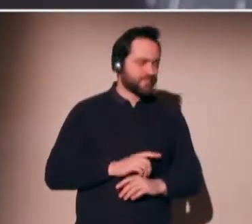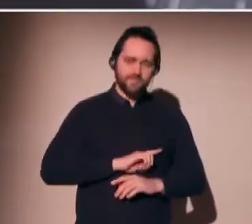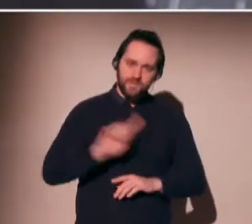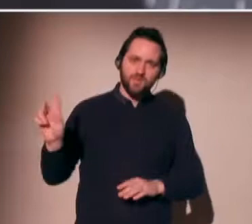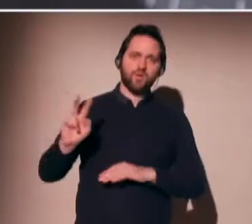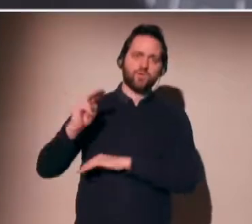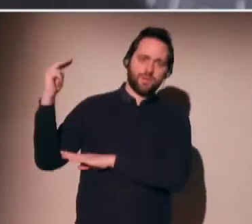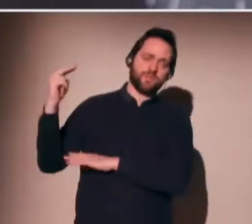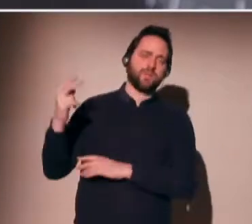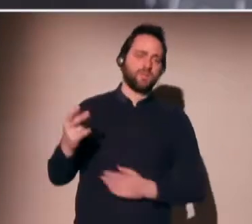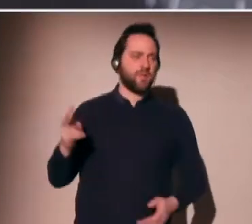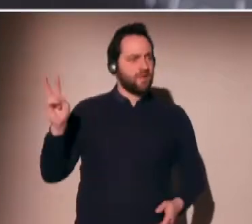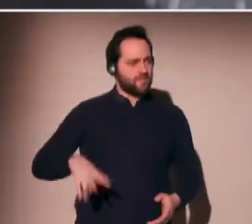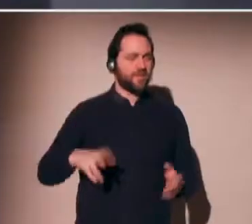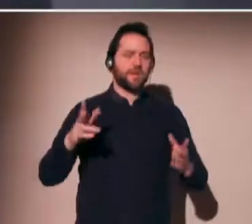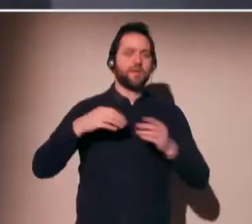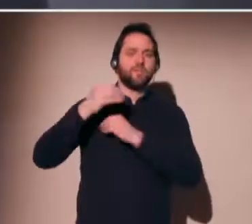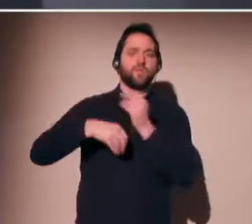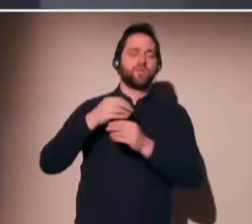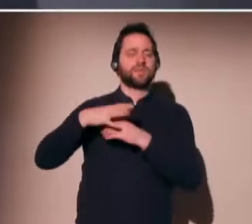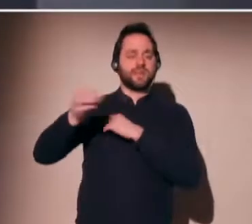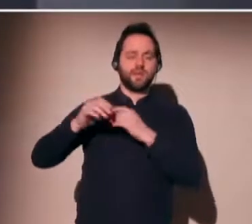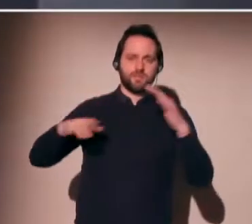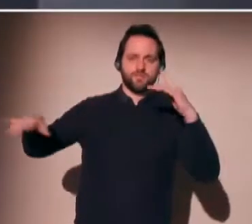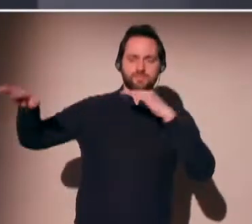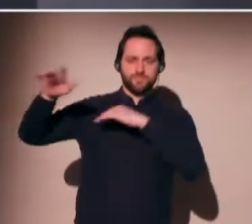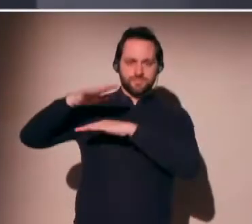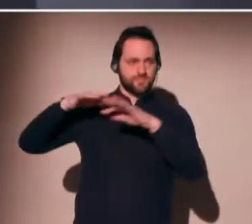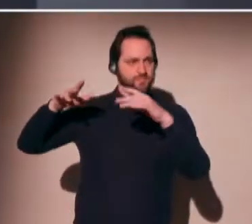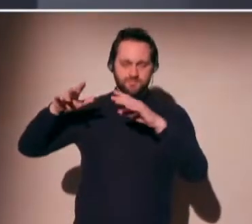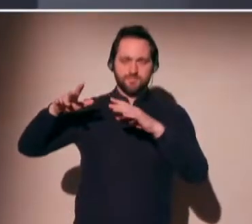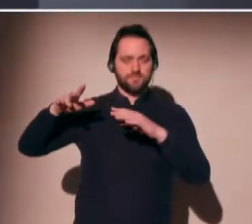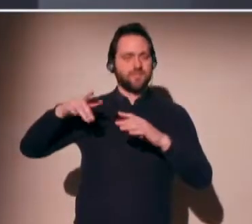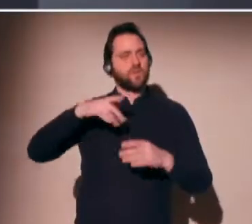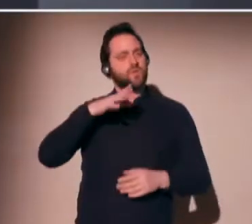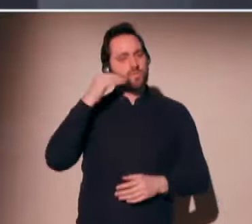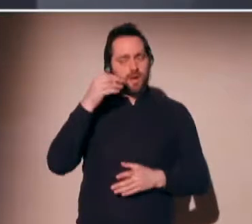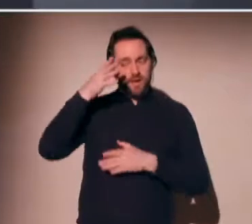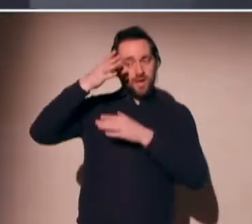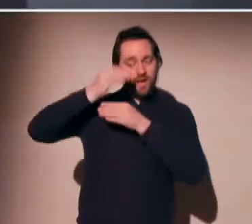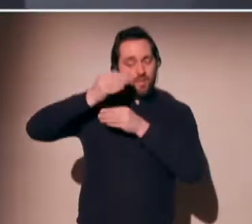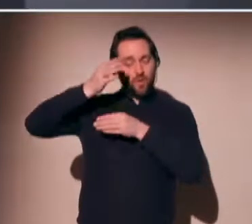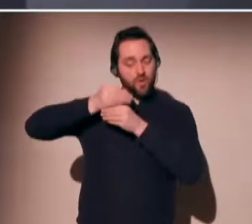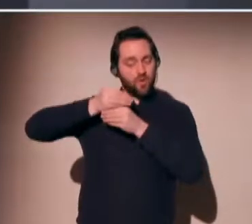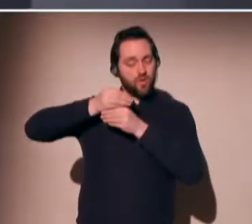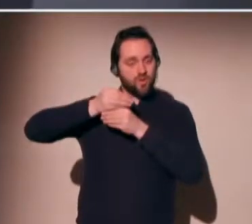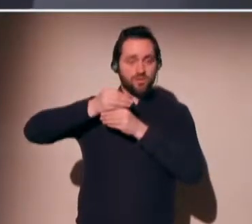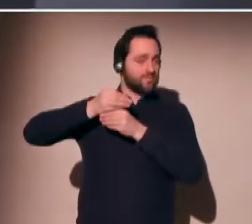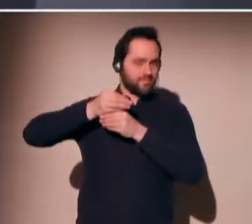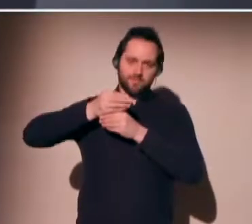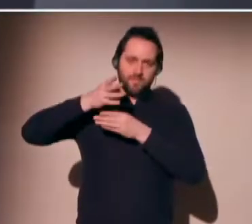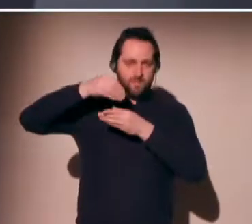extérieur nous dit que finalement tout l'apprentissage, ou presque tout l'apprentissage d'un être humain, c'est une combinaison d'apprentissage renforcé